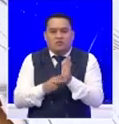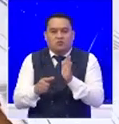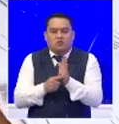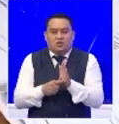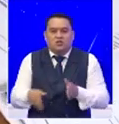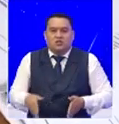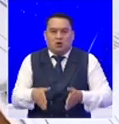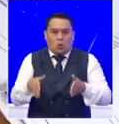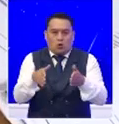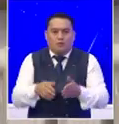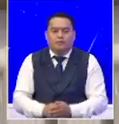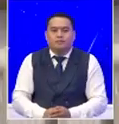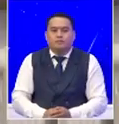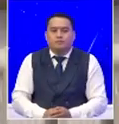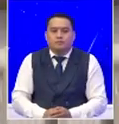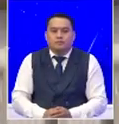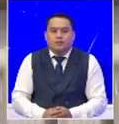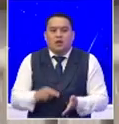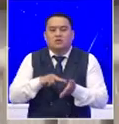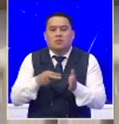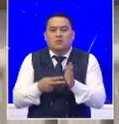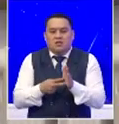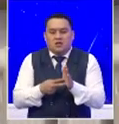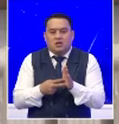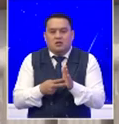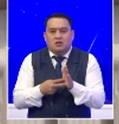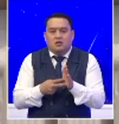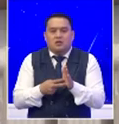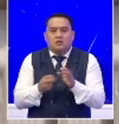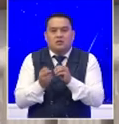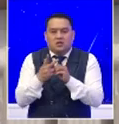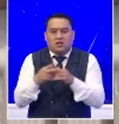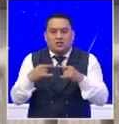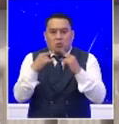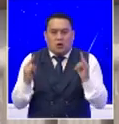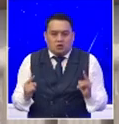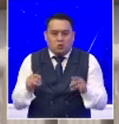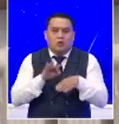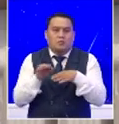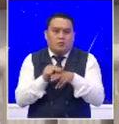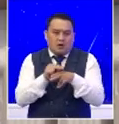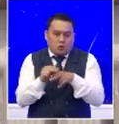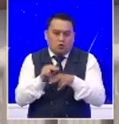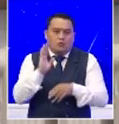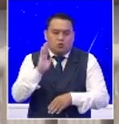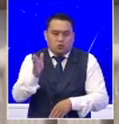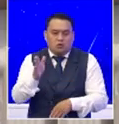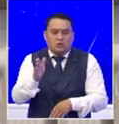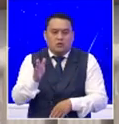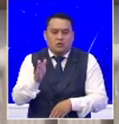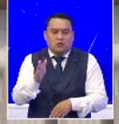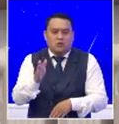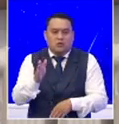486 километров дорог. Запланировано 13 мостов у нас капремонту проводится.